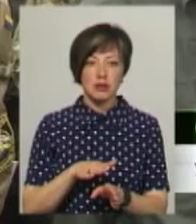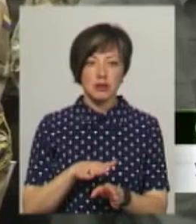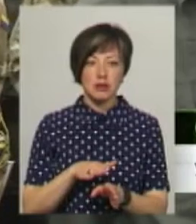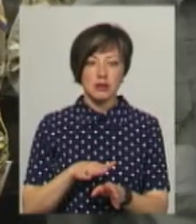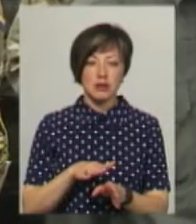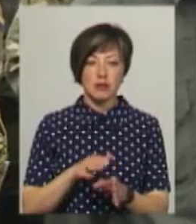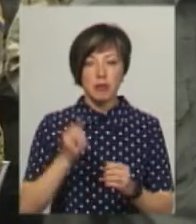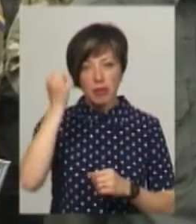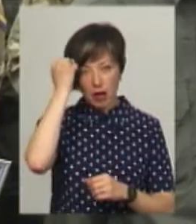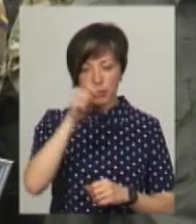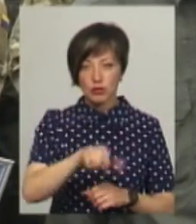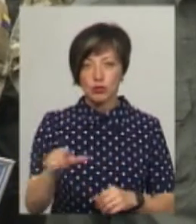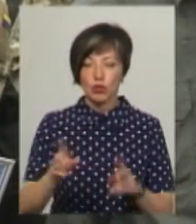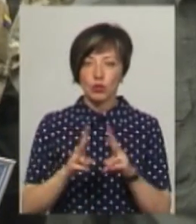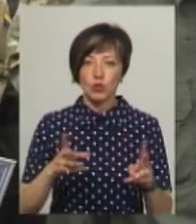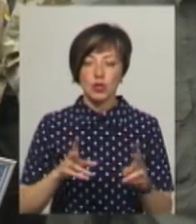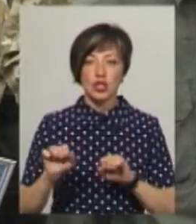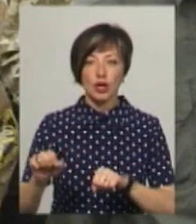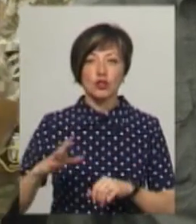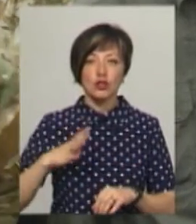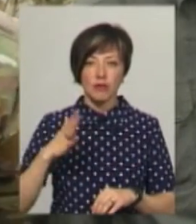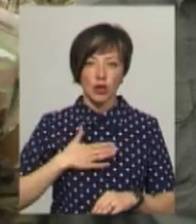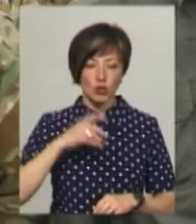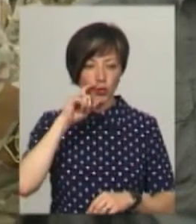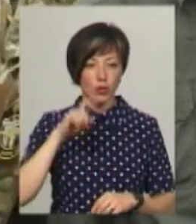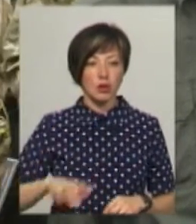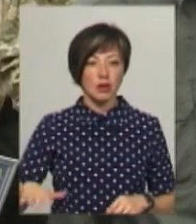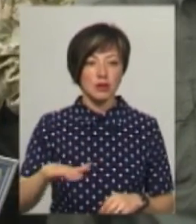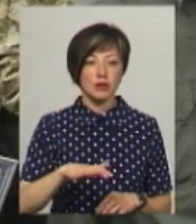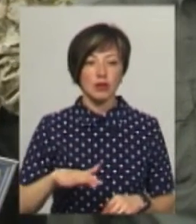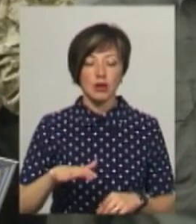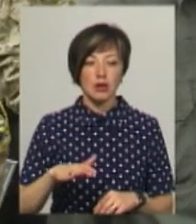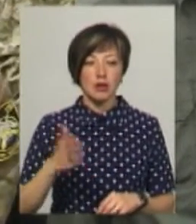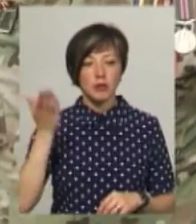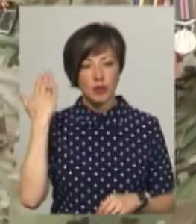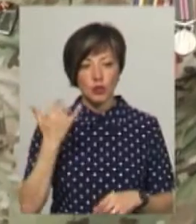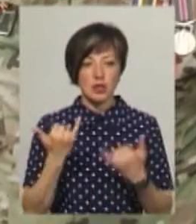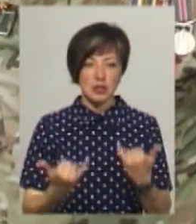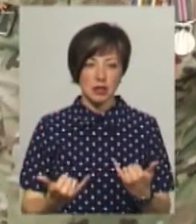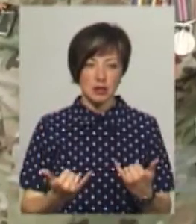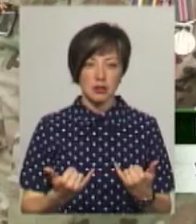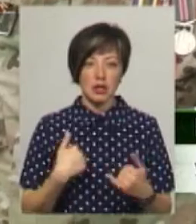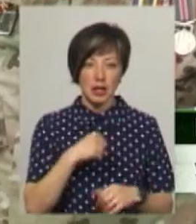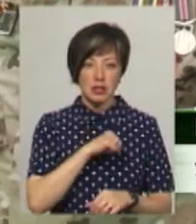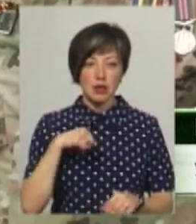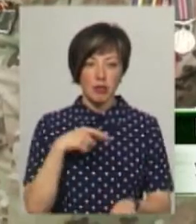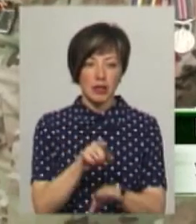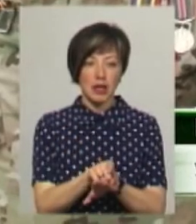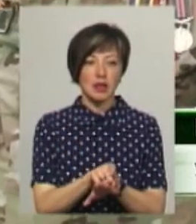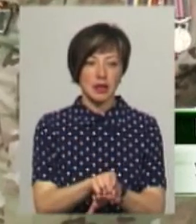пам'ять людська за тих, хто захищав нашу Україну в минулі віки і зараз. Я сам танкіст.